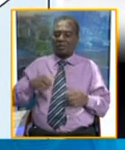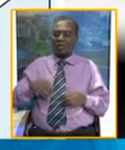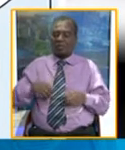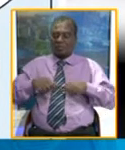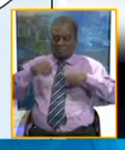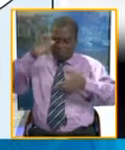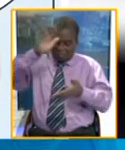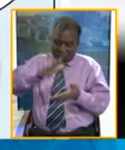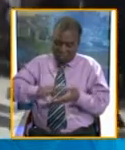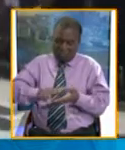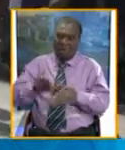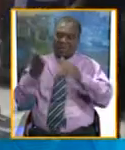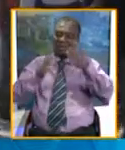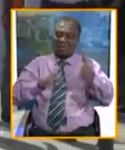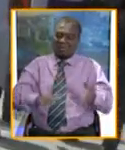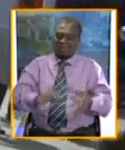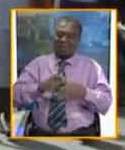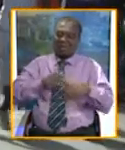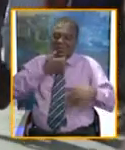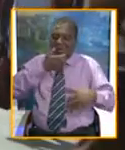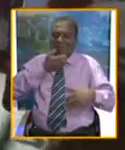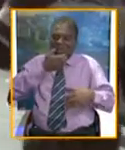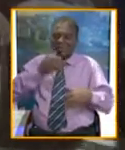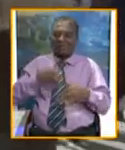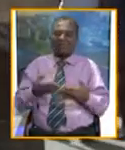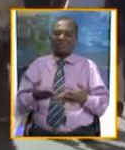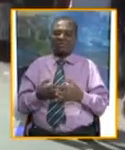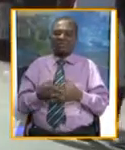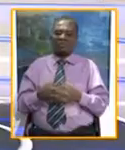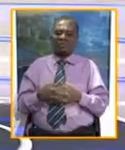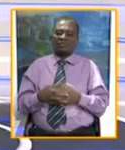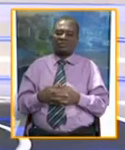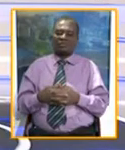due à la tuberculose de 90% d'ici 2030.